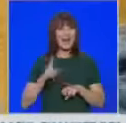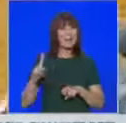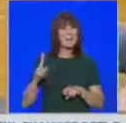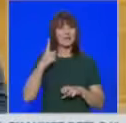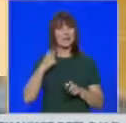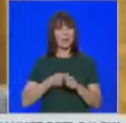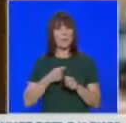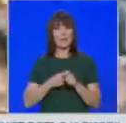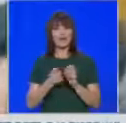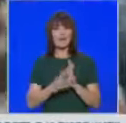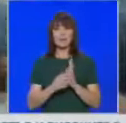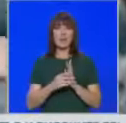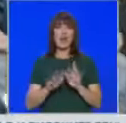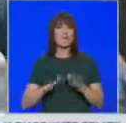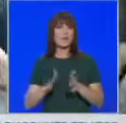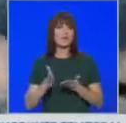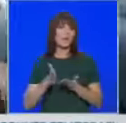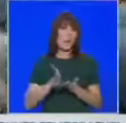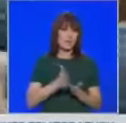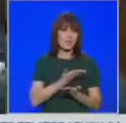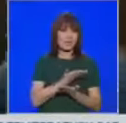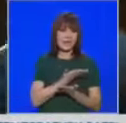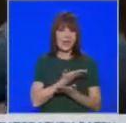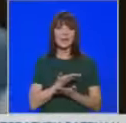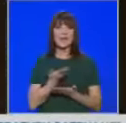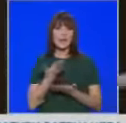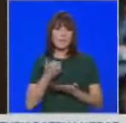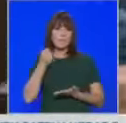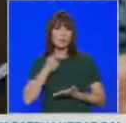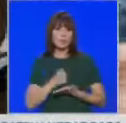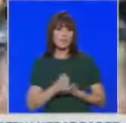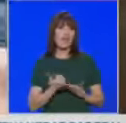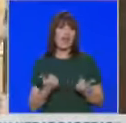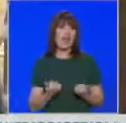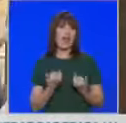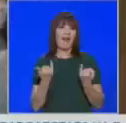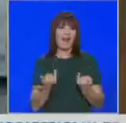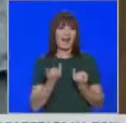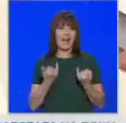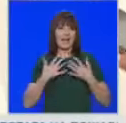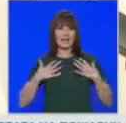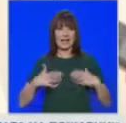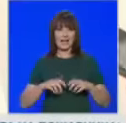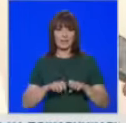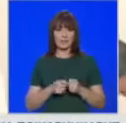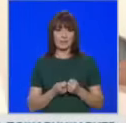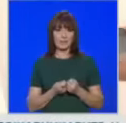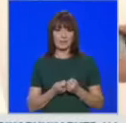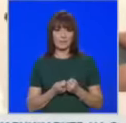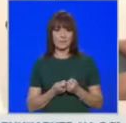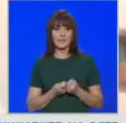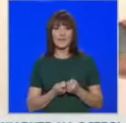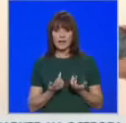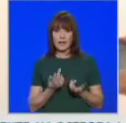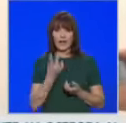първоначалната експертиза, беше временно отстранен от длъжност, след като постанови лека телесна повреда на момичето. Причинени са две